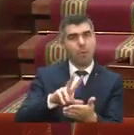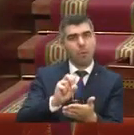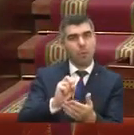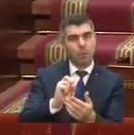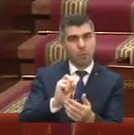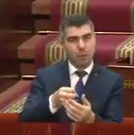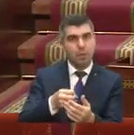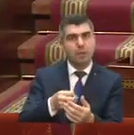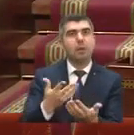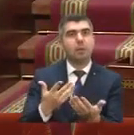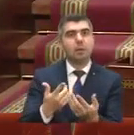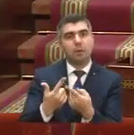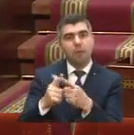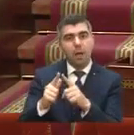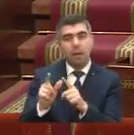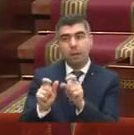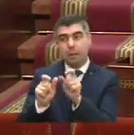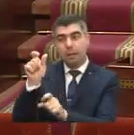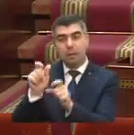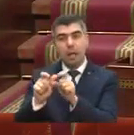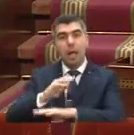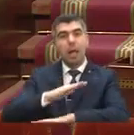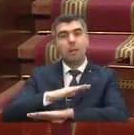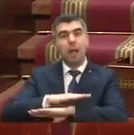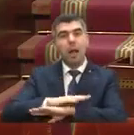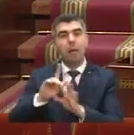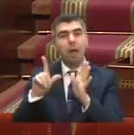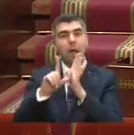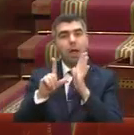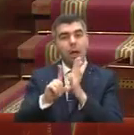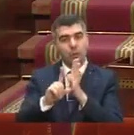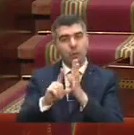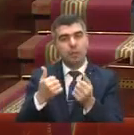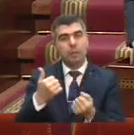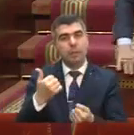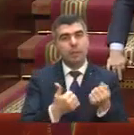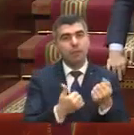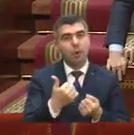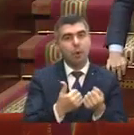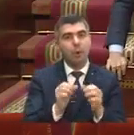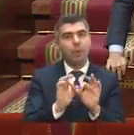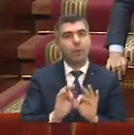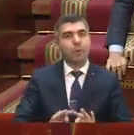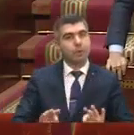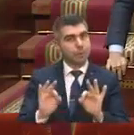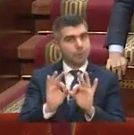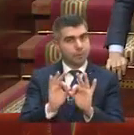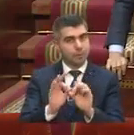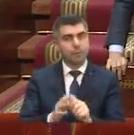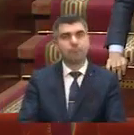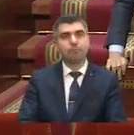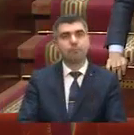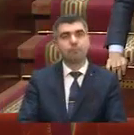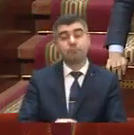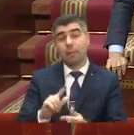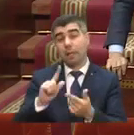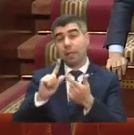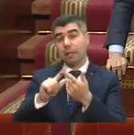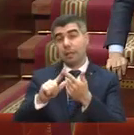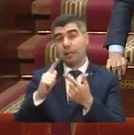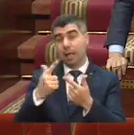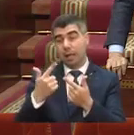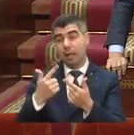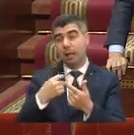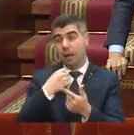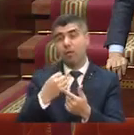لعوامل بشريه لعدم الاحترام ديال القانون. خص واحد النوع ديال الصرامه في التطبيق ديال القانون. من ناحيه ثانيه، السيارات المتهالكه